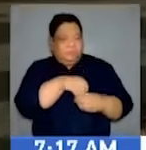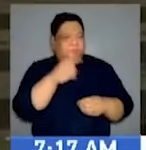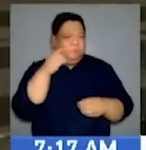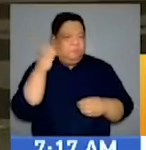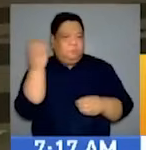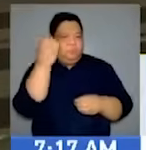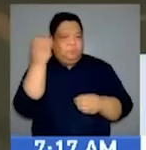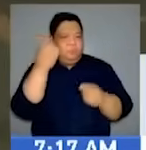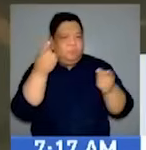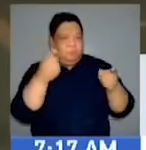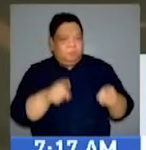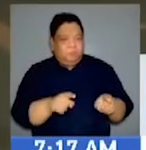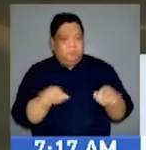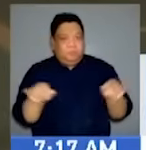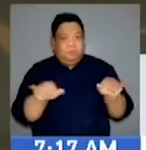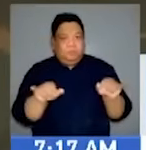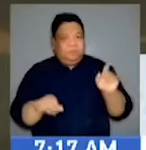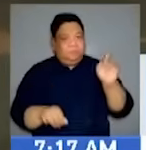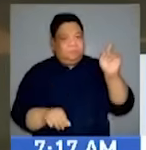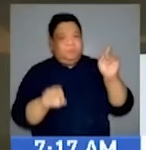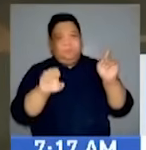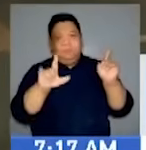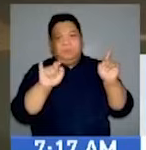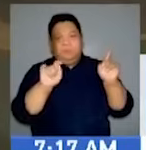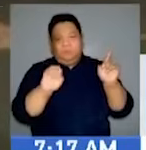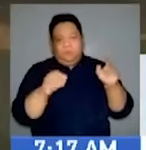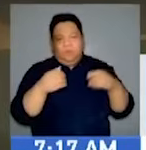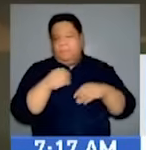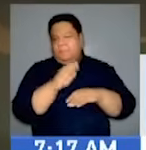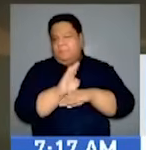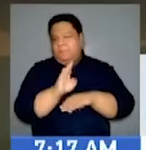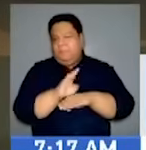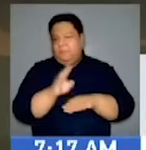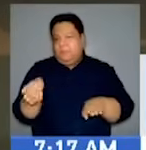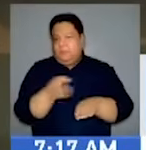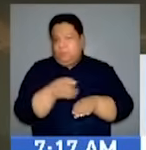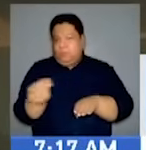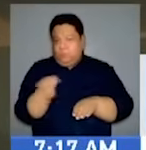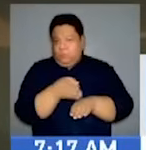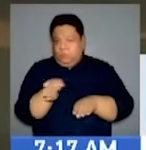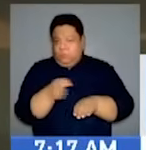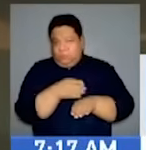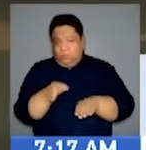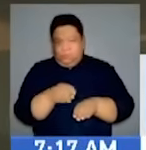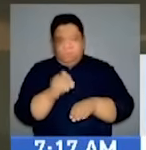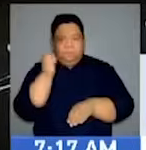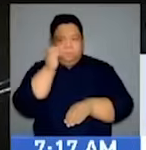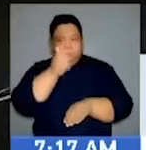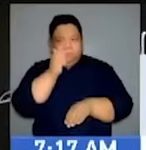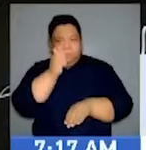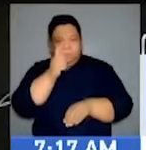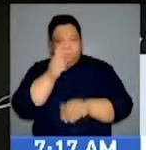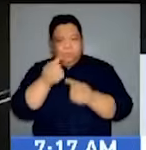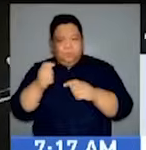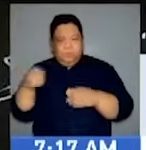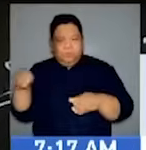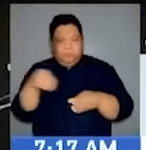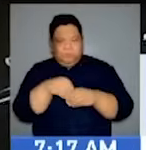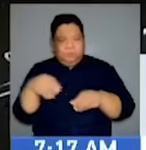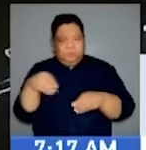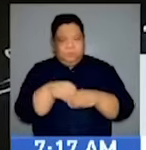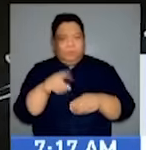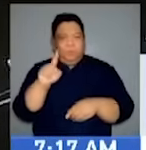si Elino Santos na may negosyong ihawan. Bawat araw, sinisikap daw niya makapagtabi ng 100 piso. Kailangan